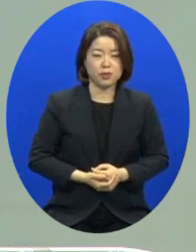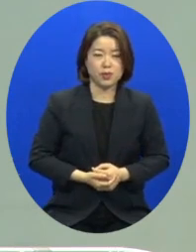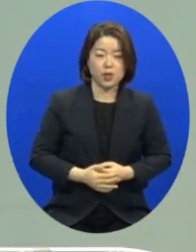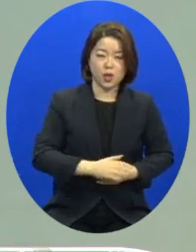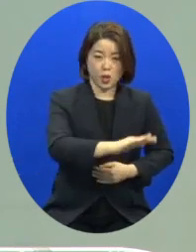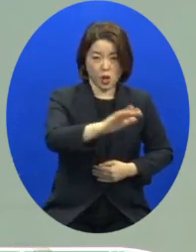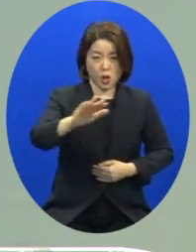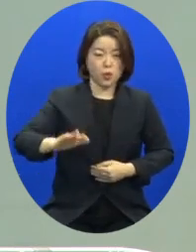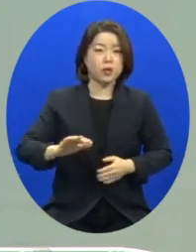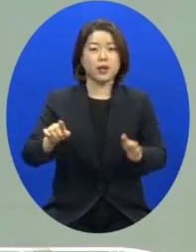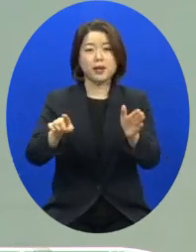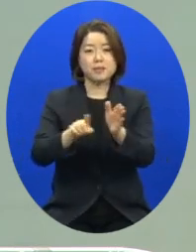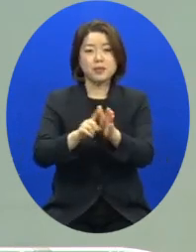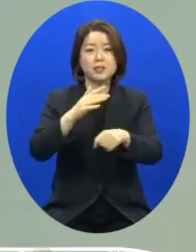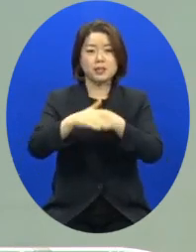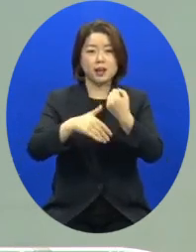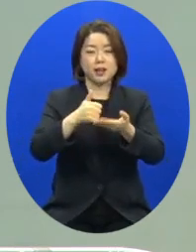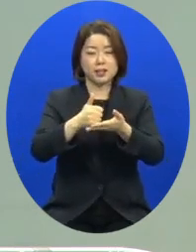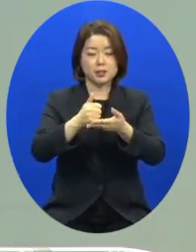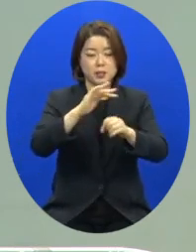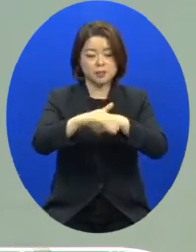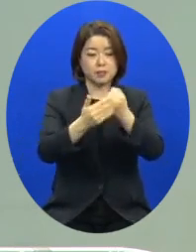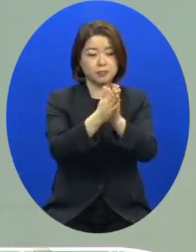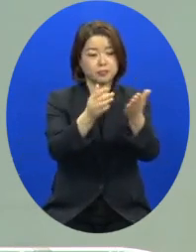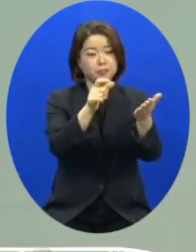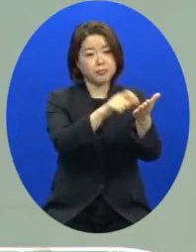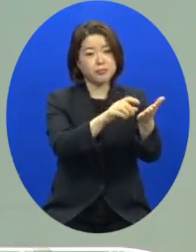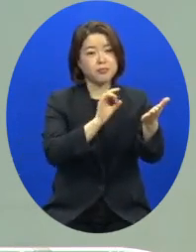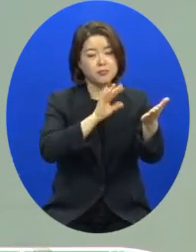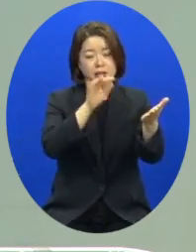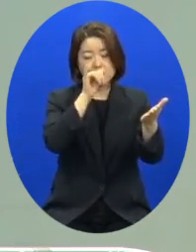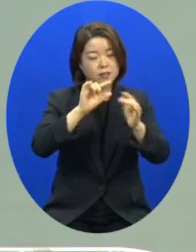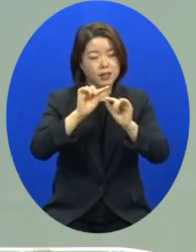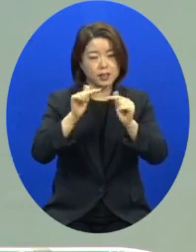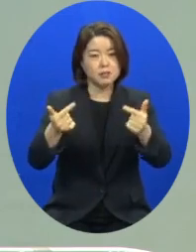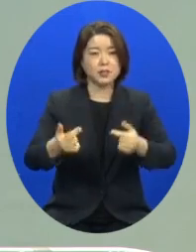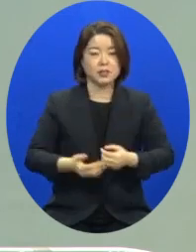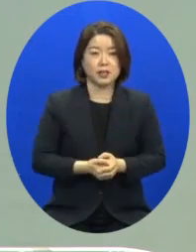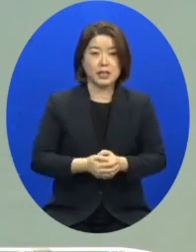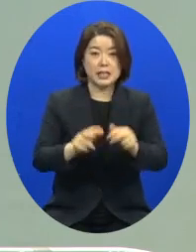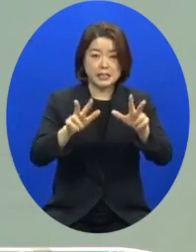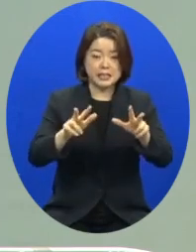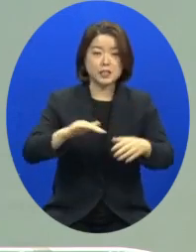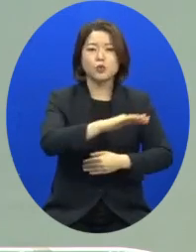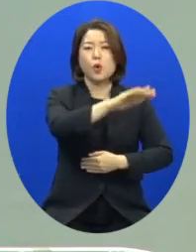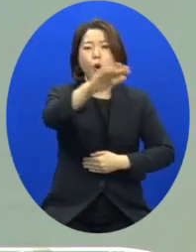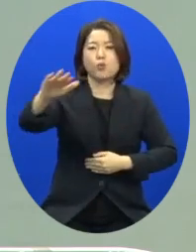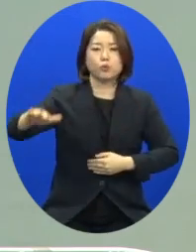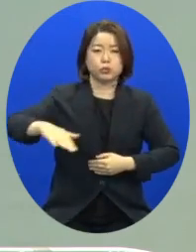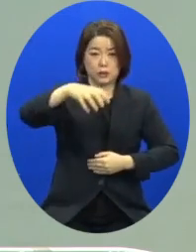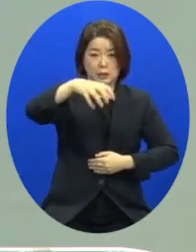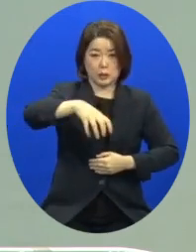우리가 믿는 하나님은 성경책에만 기록된 하나님 아닙니다. 지금 우리 가운데